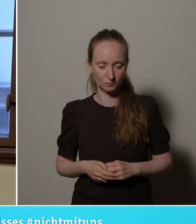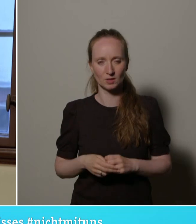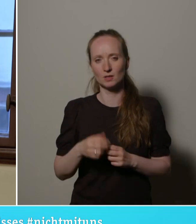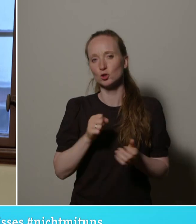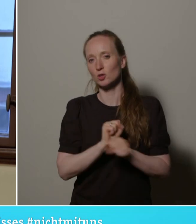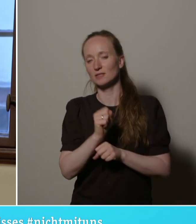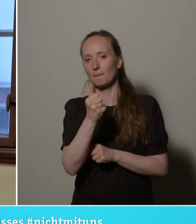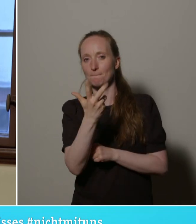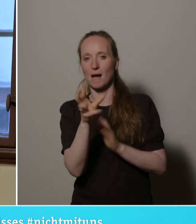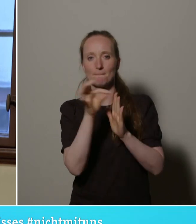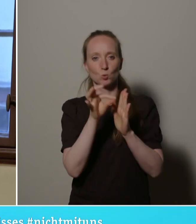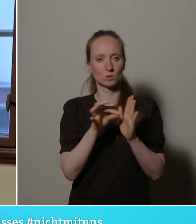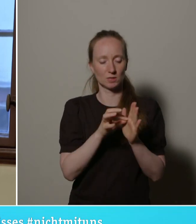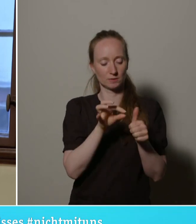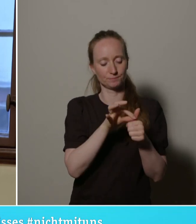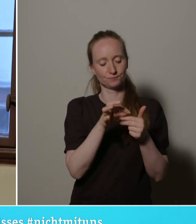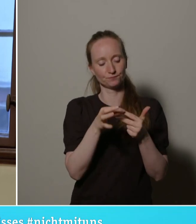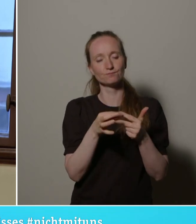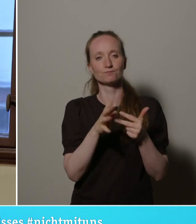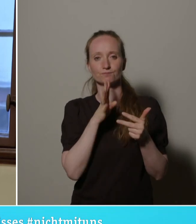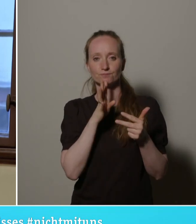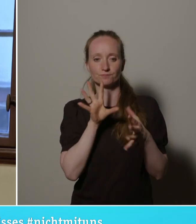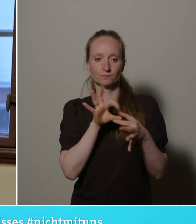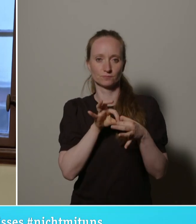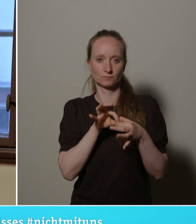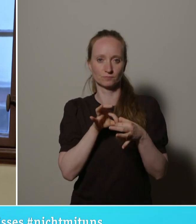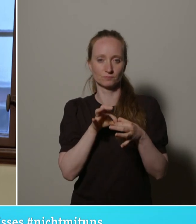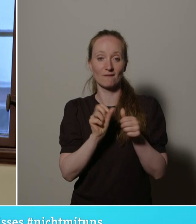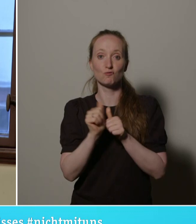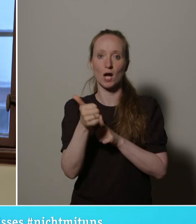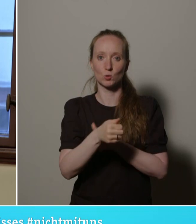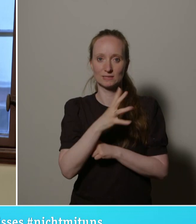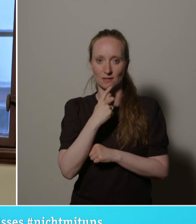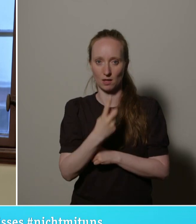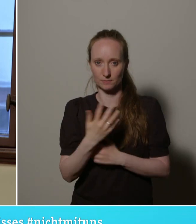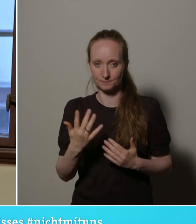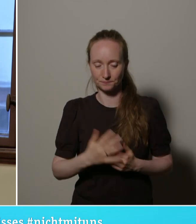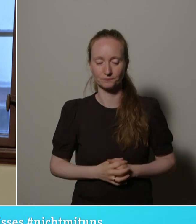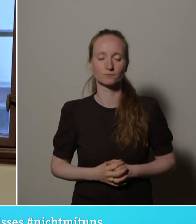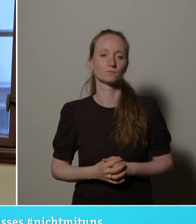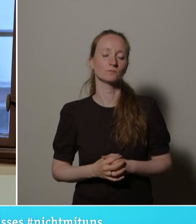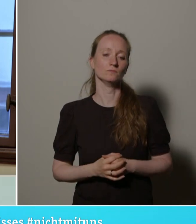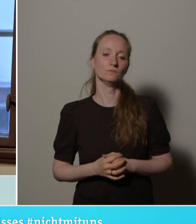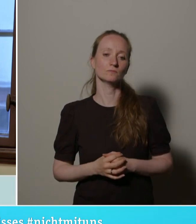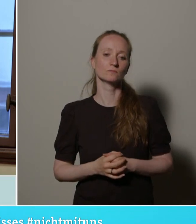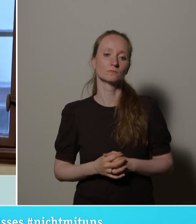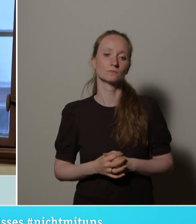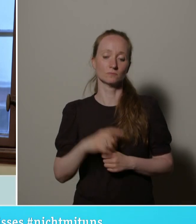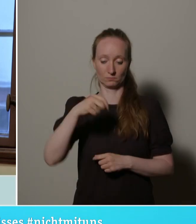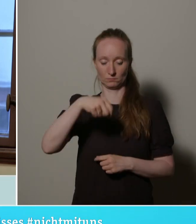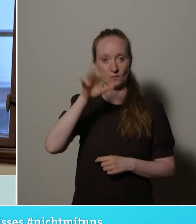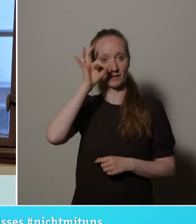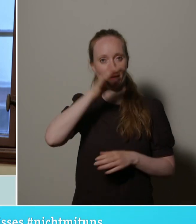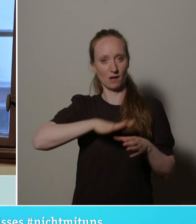trotzdem aufgreifend. Gleich vorneweg gestellt: Wir haben in Jena